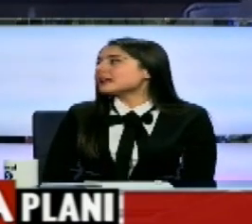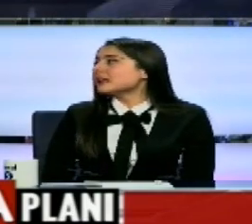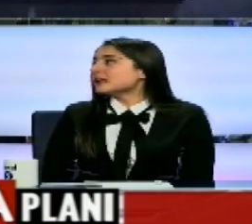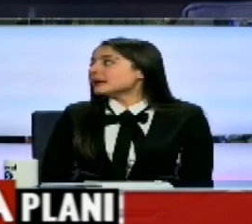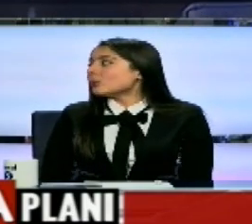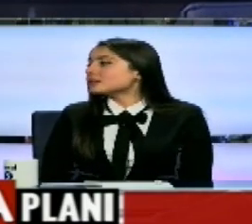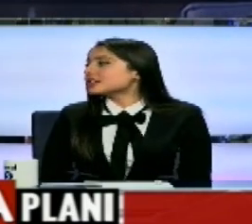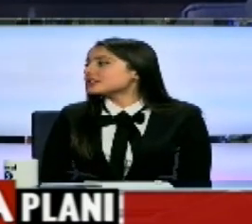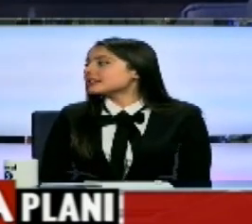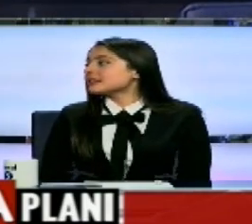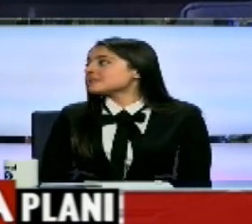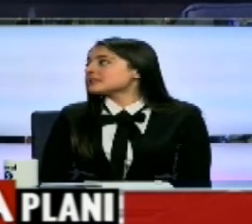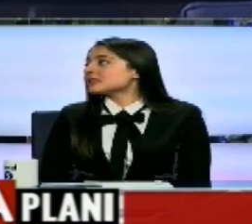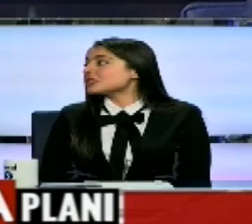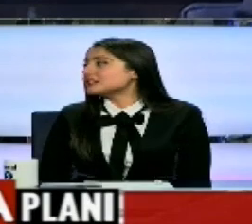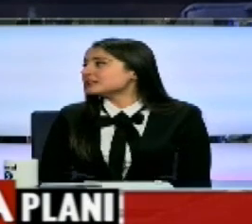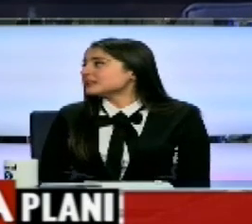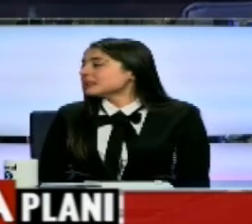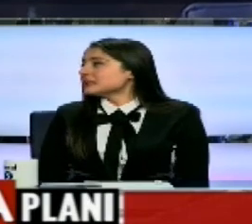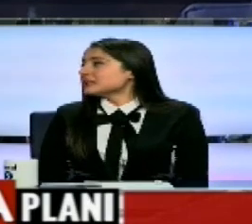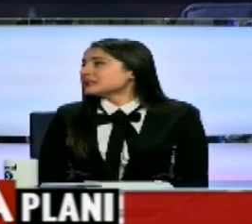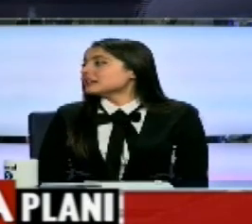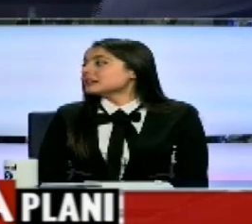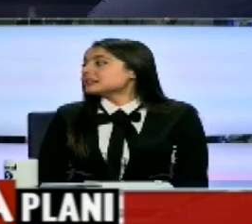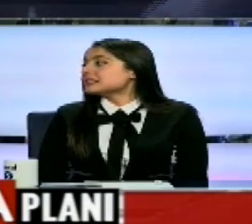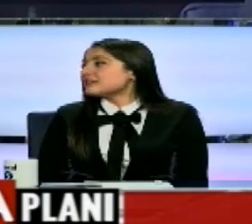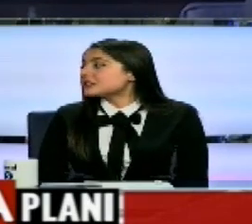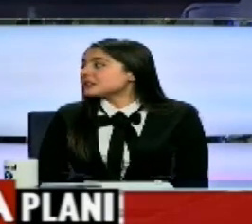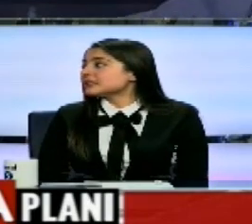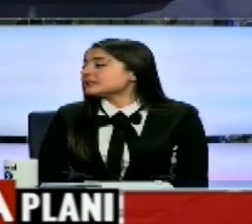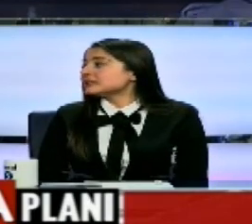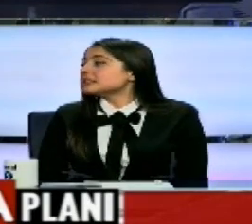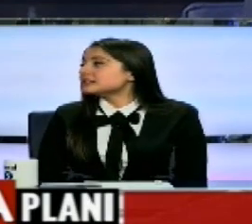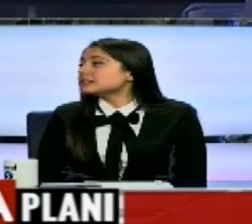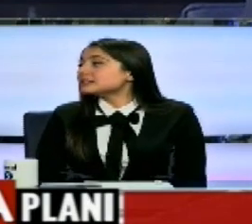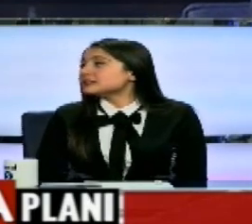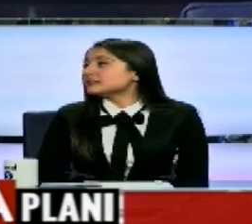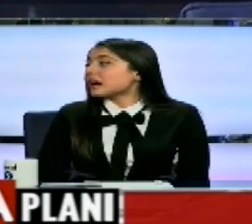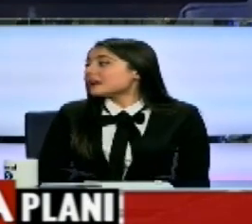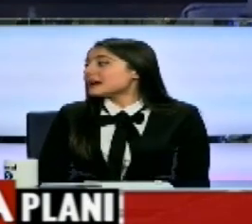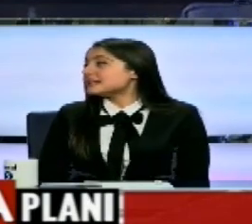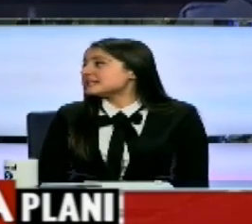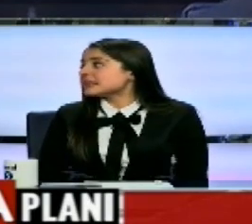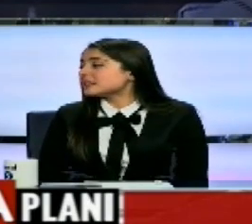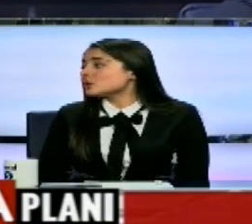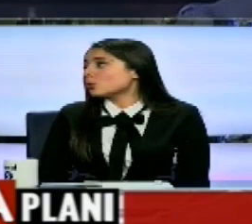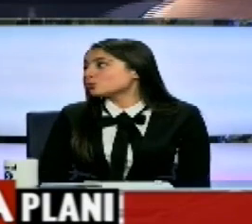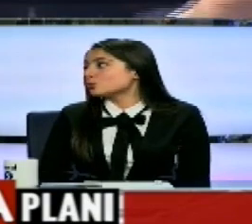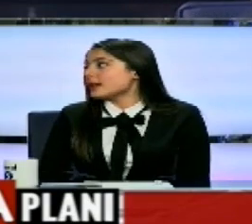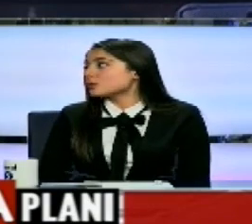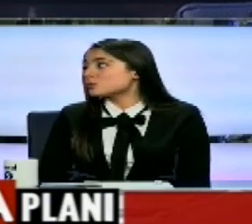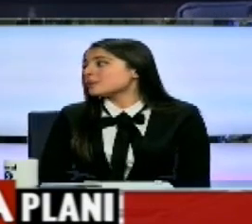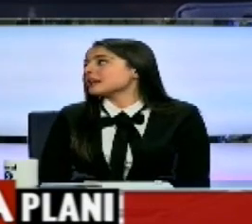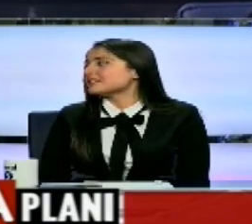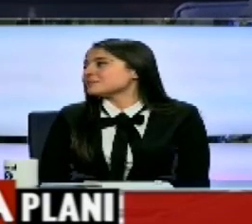de oradaki şehitlerimizin yaşadığı savaşı, akıttığı kanı kalben hissettik ve çok